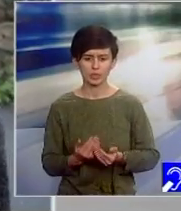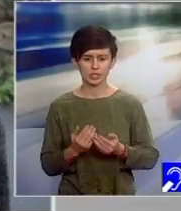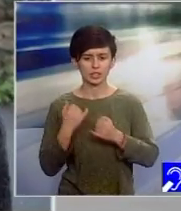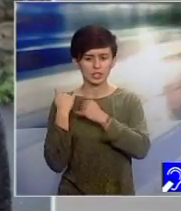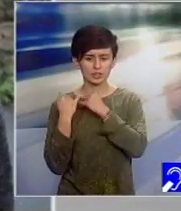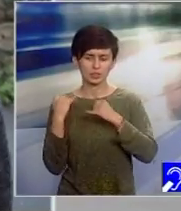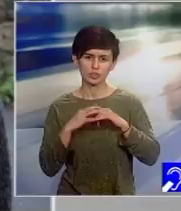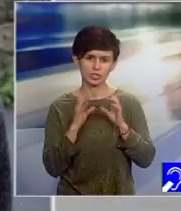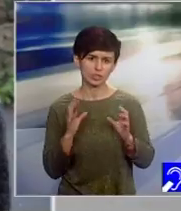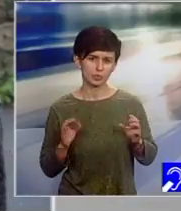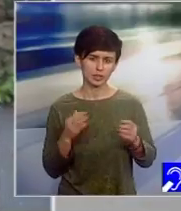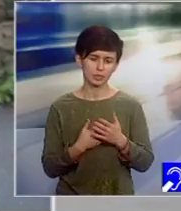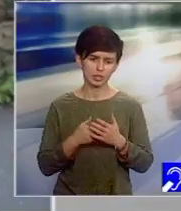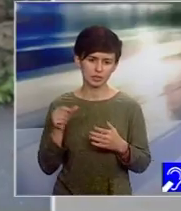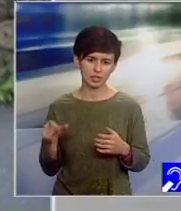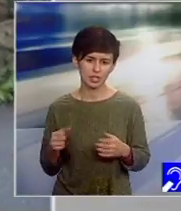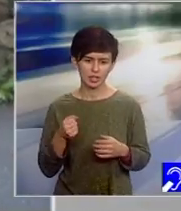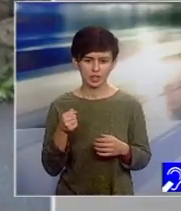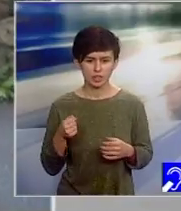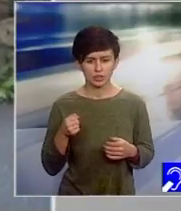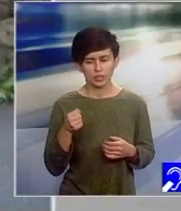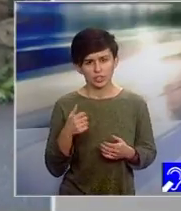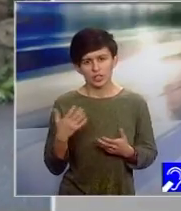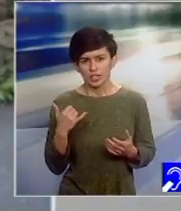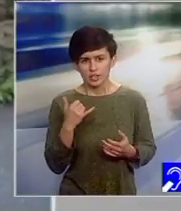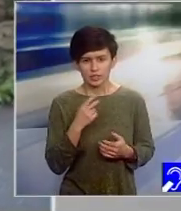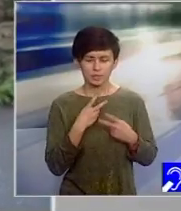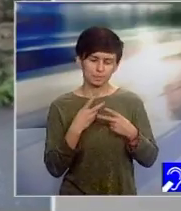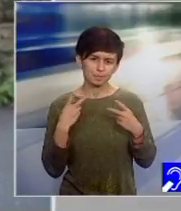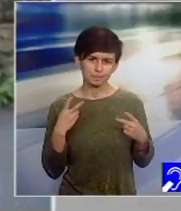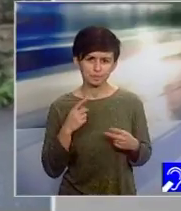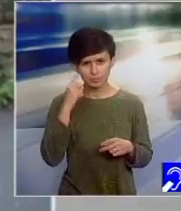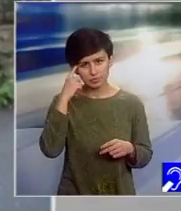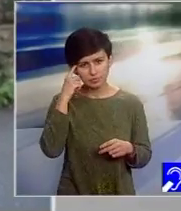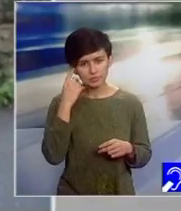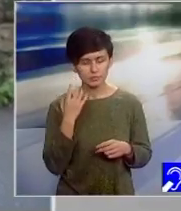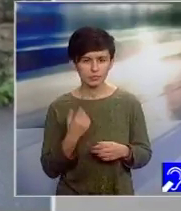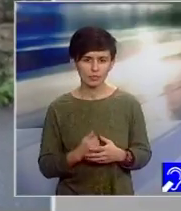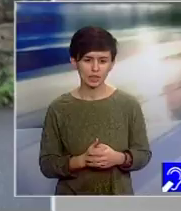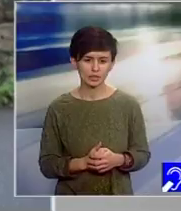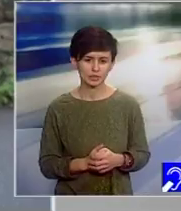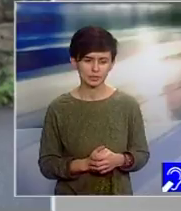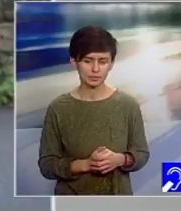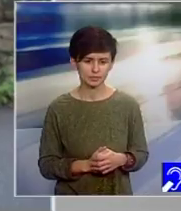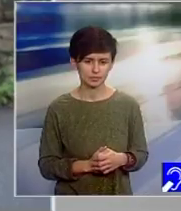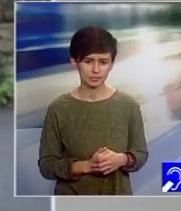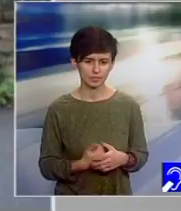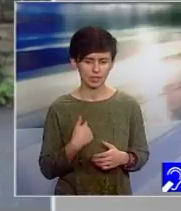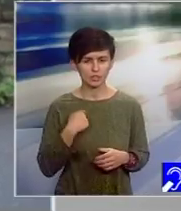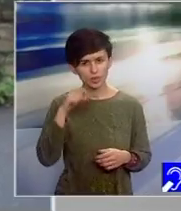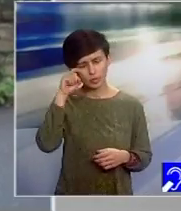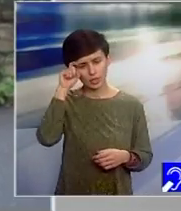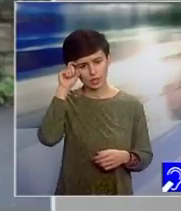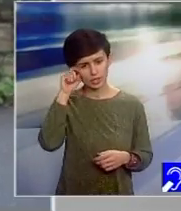să le viziteze și noi românii când mergem să vizităm și să ne cunoaștem istoria, să știm despre ce este vorba. Și am impresia că